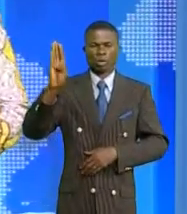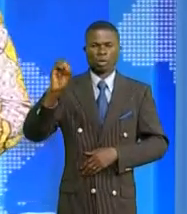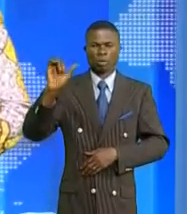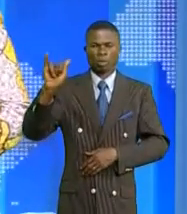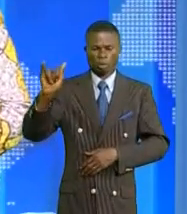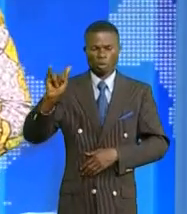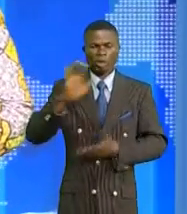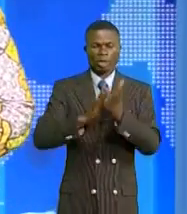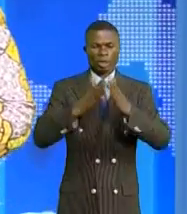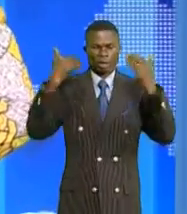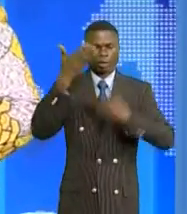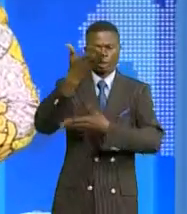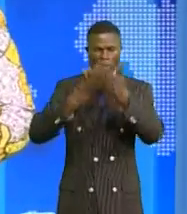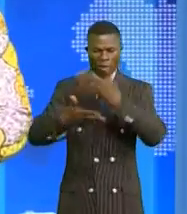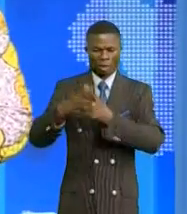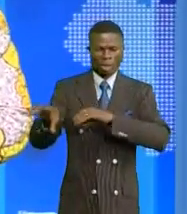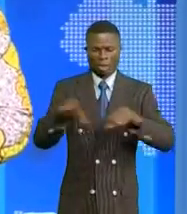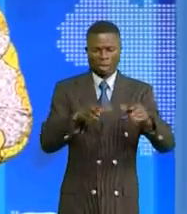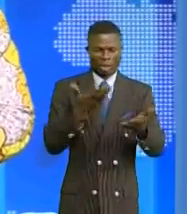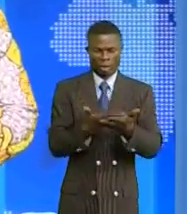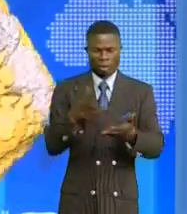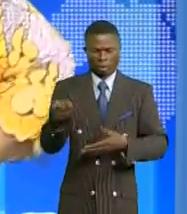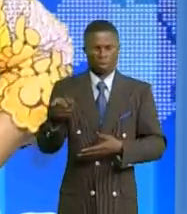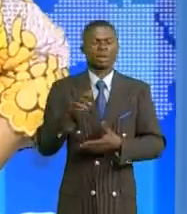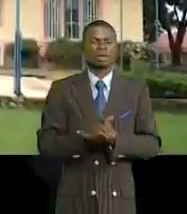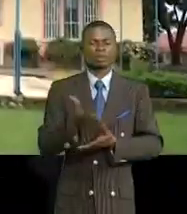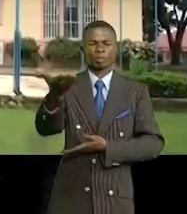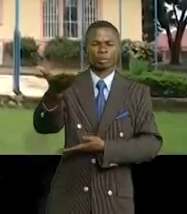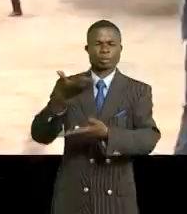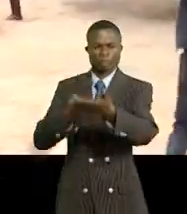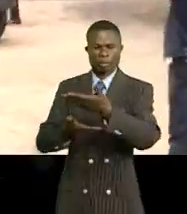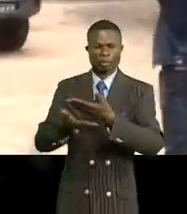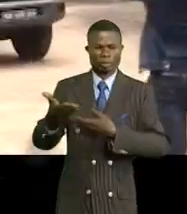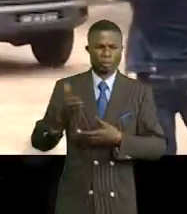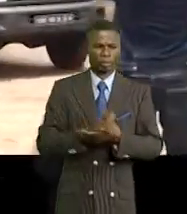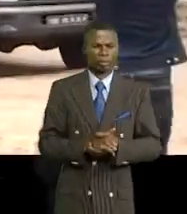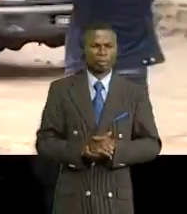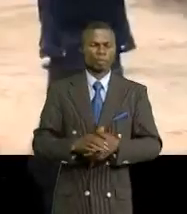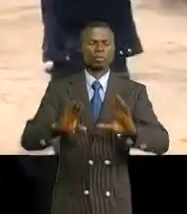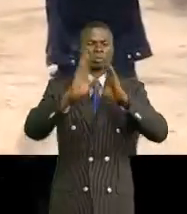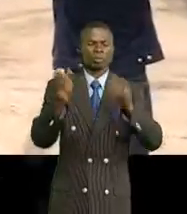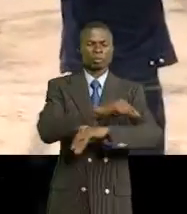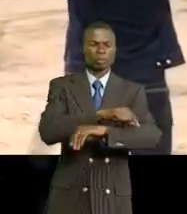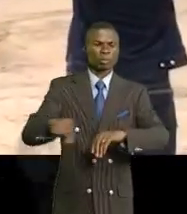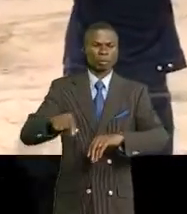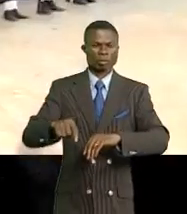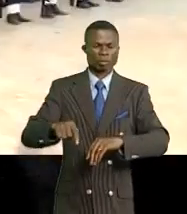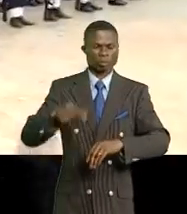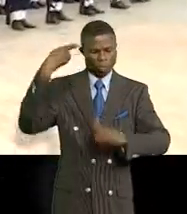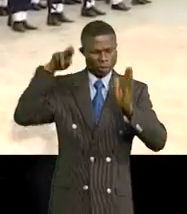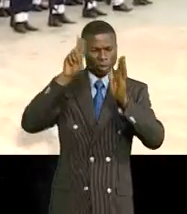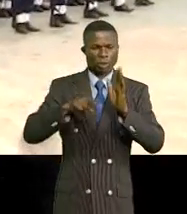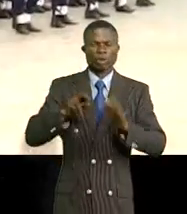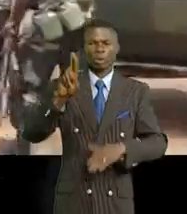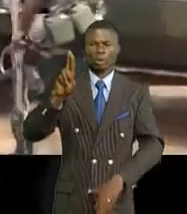leur pouvoir au cours d'une cérémonie de remise à reprise. Tout Toute la cour intérieure du gouvernement de